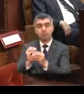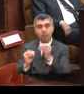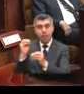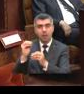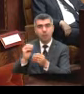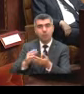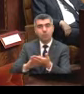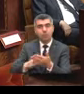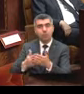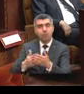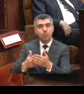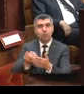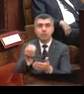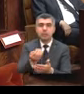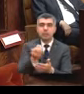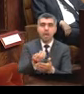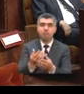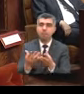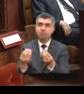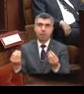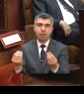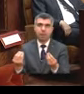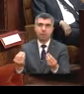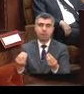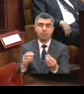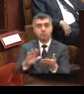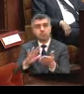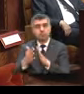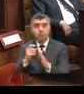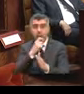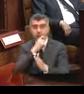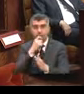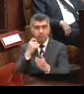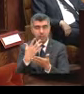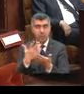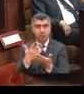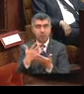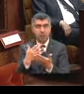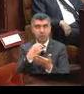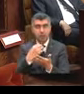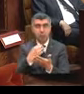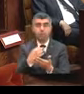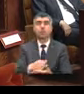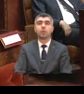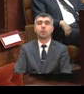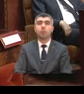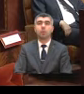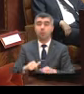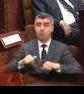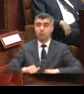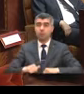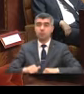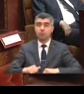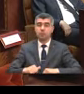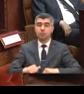مهول للمتسولين. راه يلا خرجنا من رمضان، ونبغي نشير لكم السيدة الوزيرة أنه في